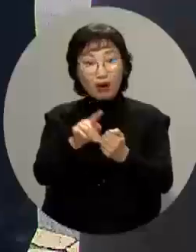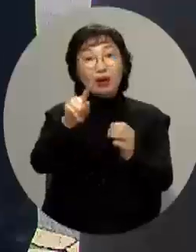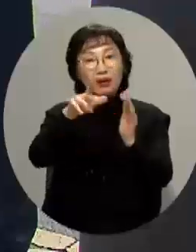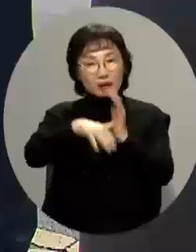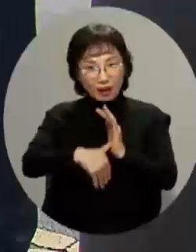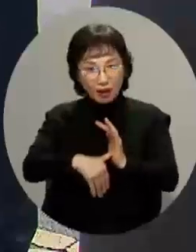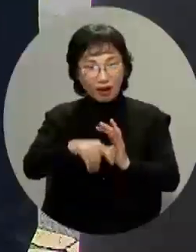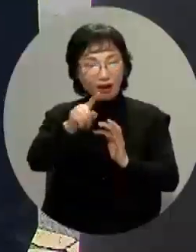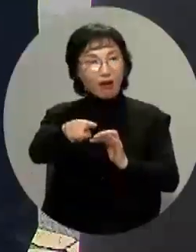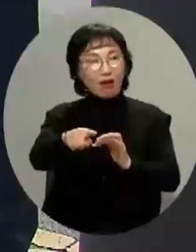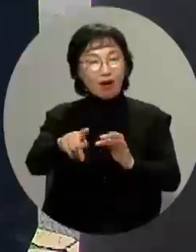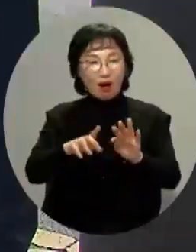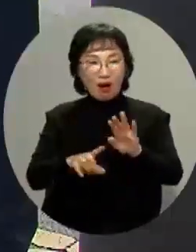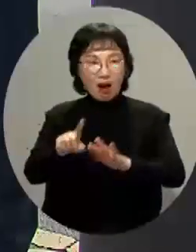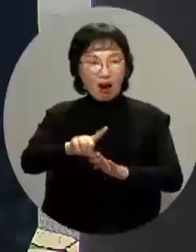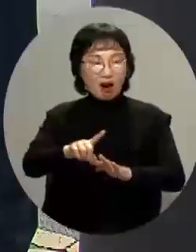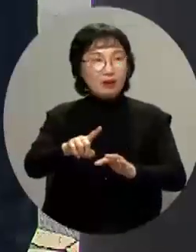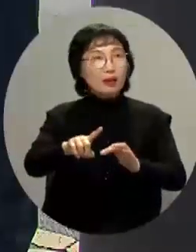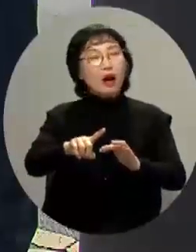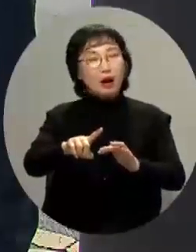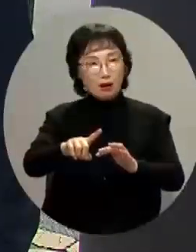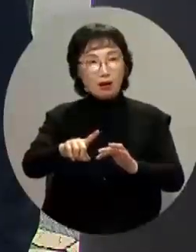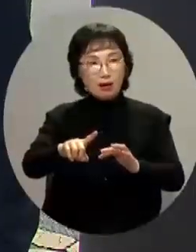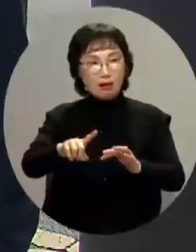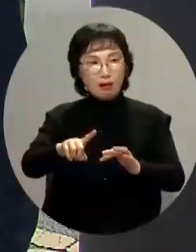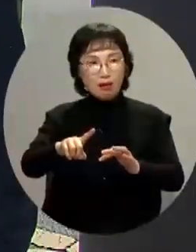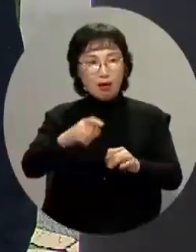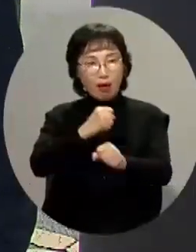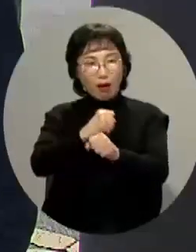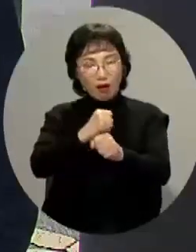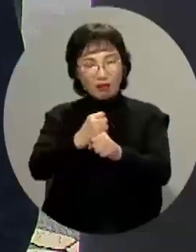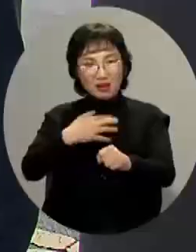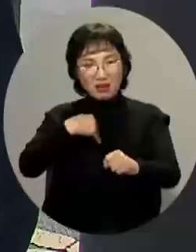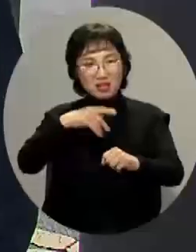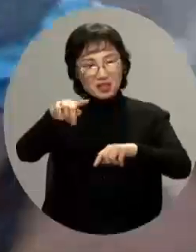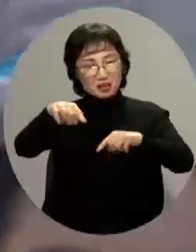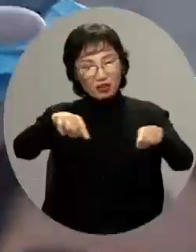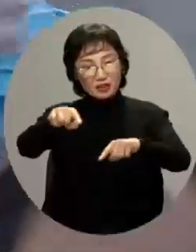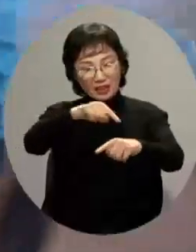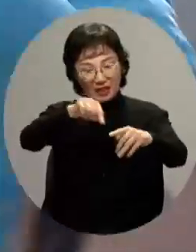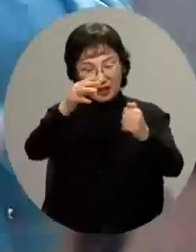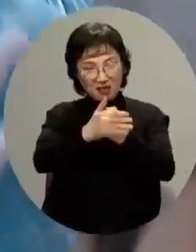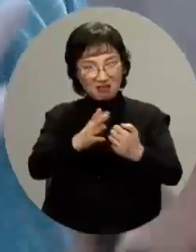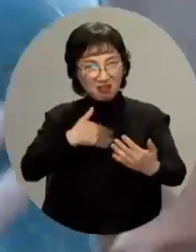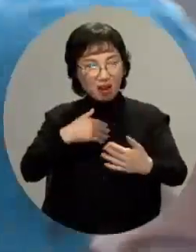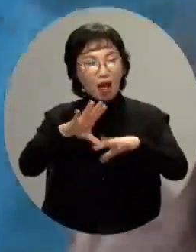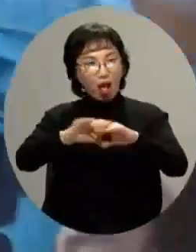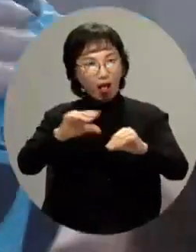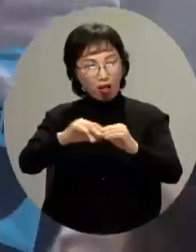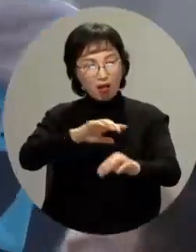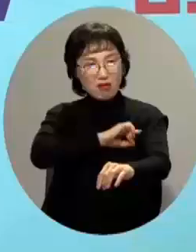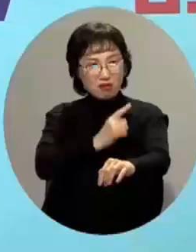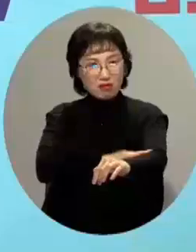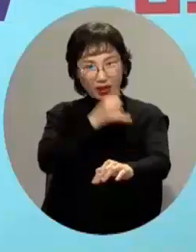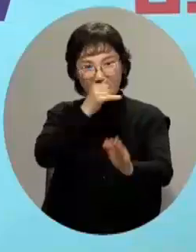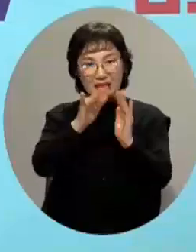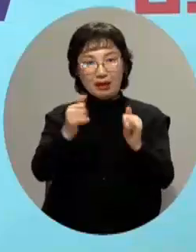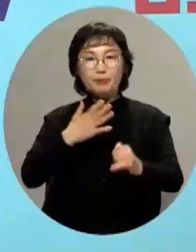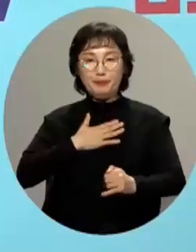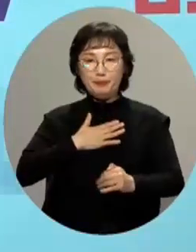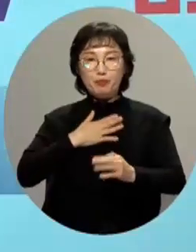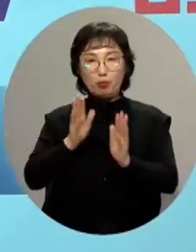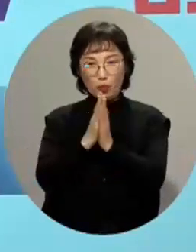탄핵에 가장 앞장섰던 본인이 이 정권을 끝낼 적임자라며 정권 심판에서의 선명성을 재차 강조했습니다.